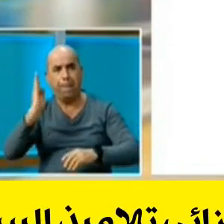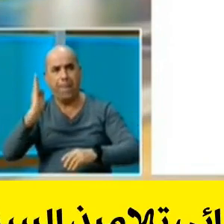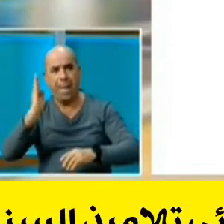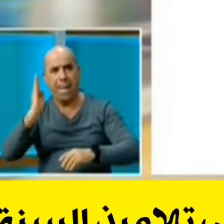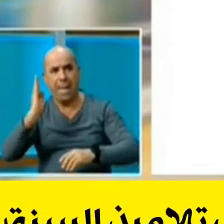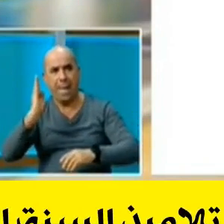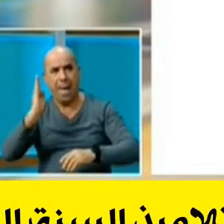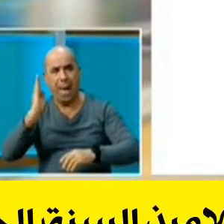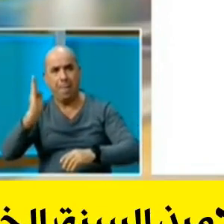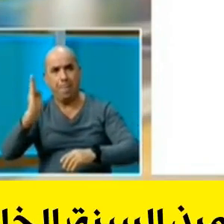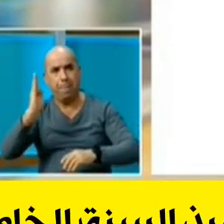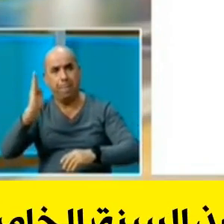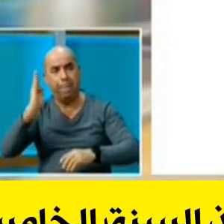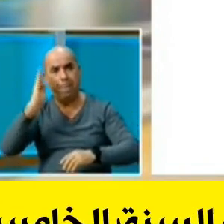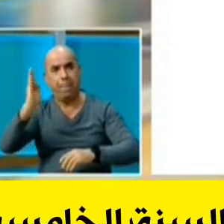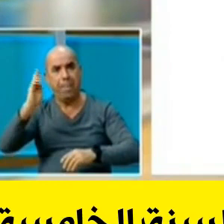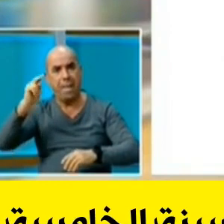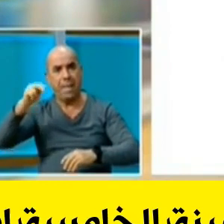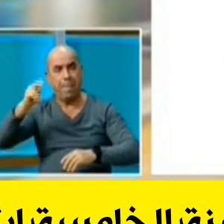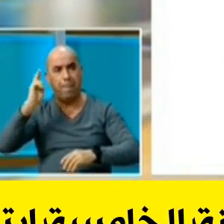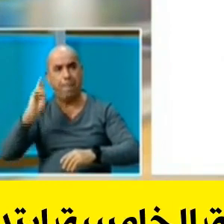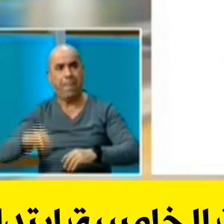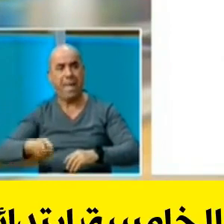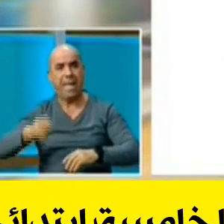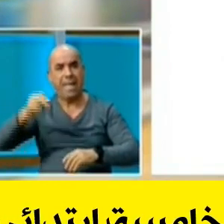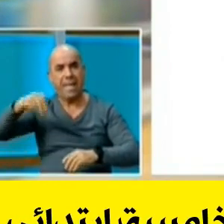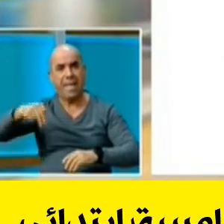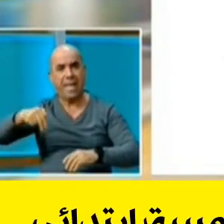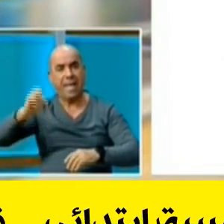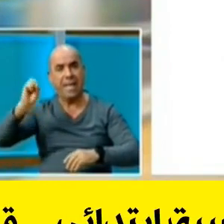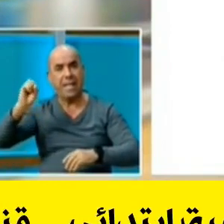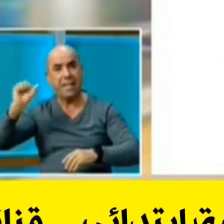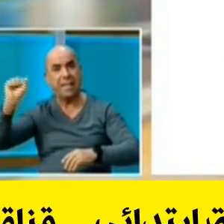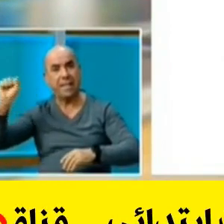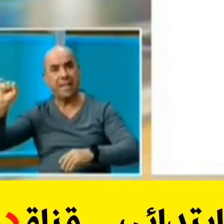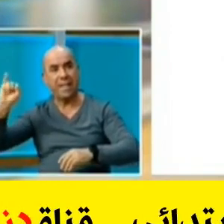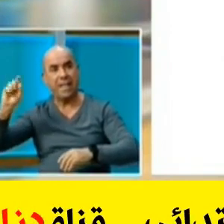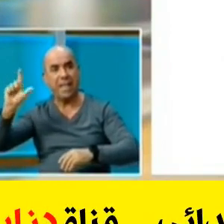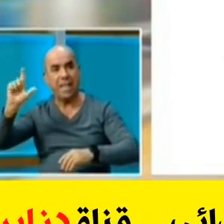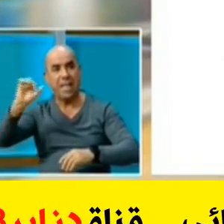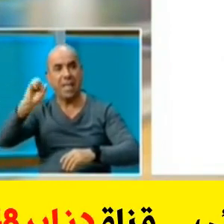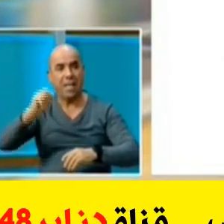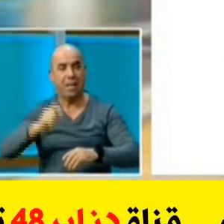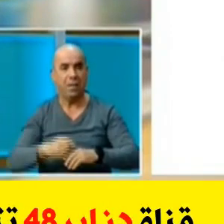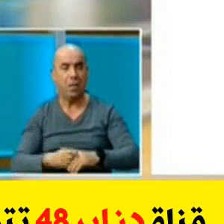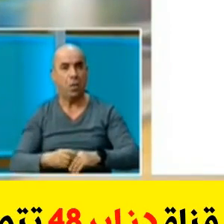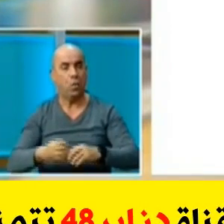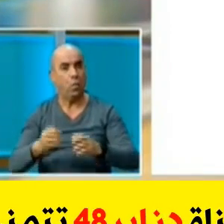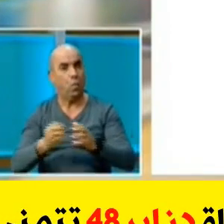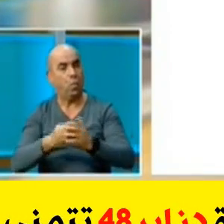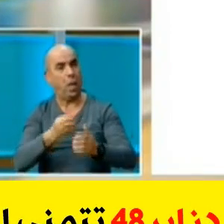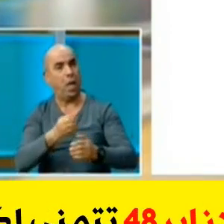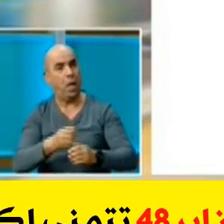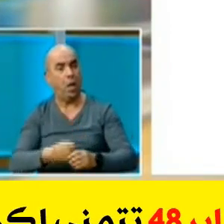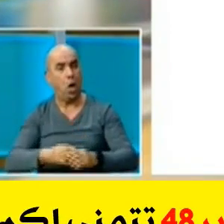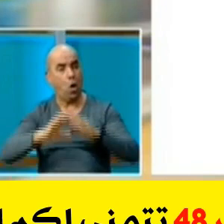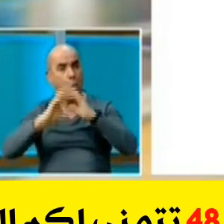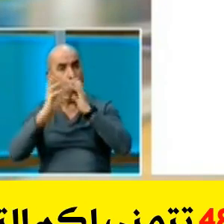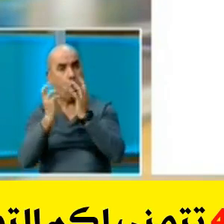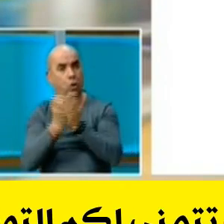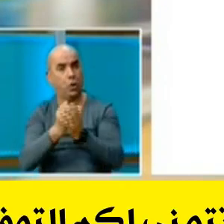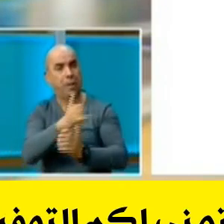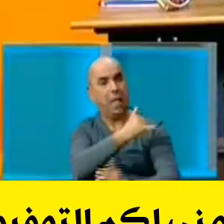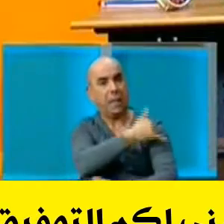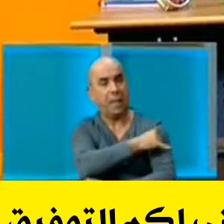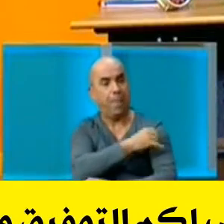وخاصة اضبطوا الكلمة بالشكل. أحدثت ثورة في عالم الطب. ابن